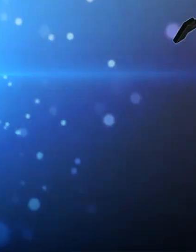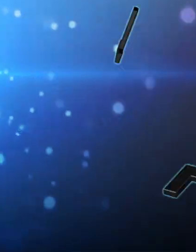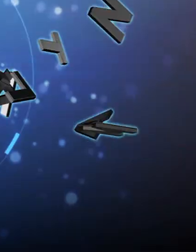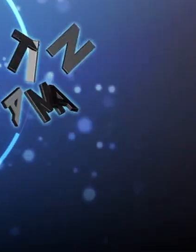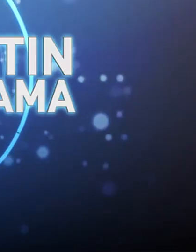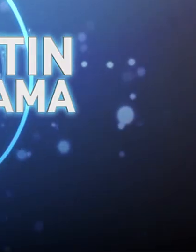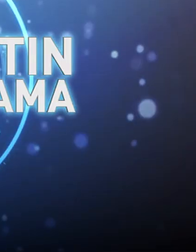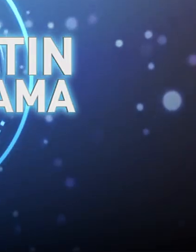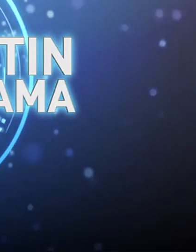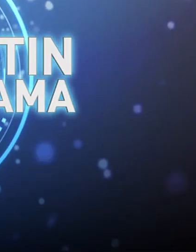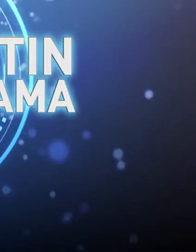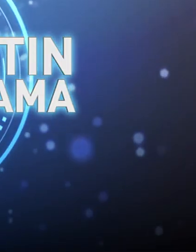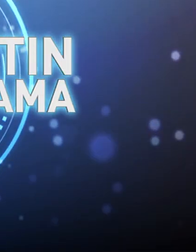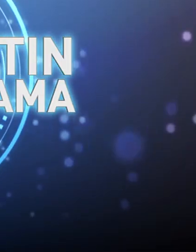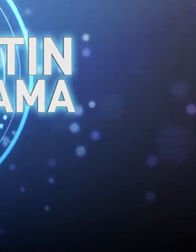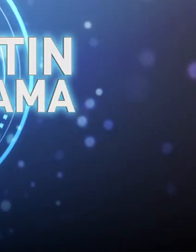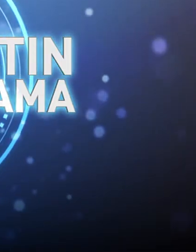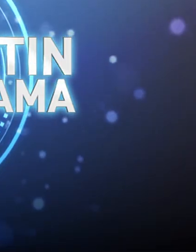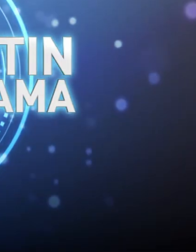Hai